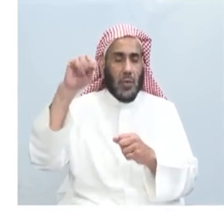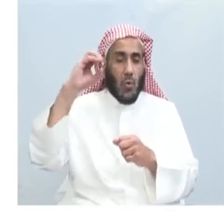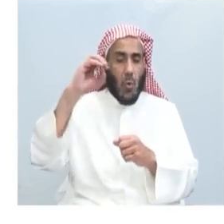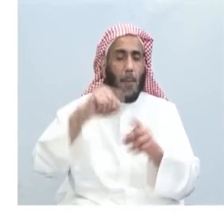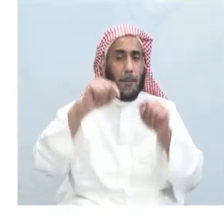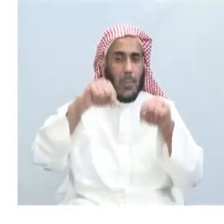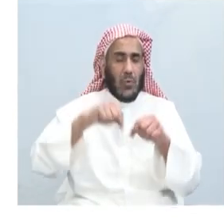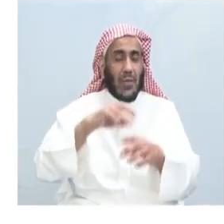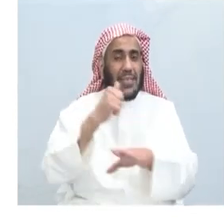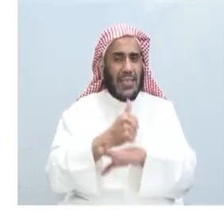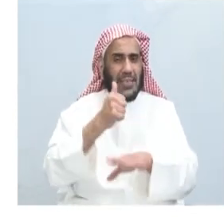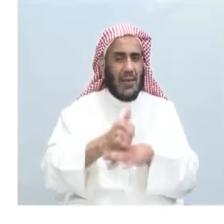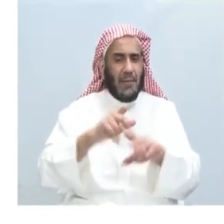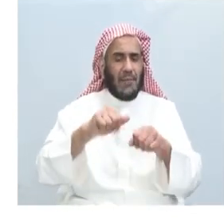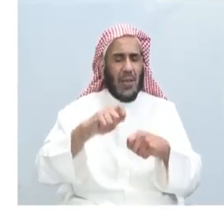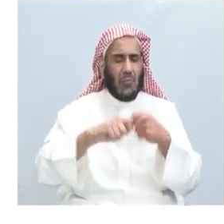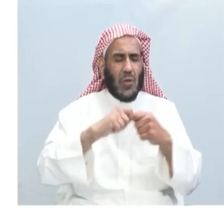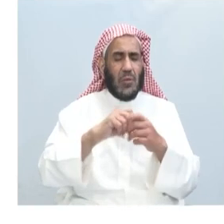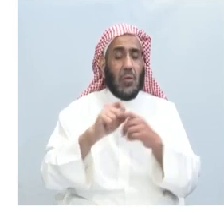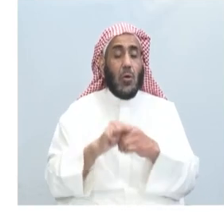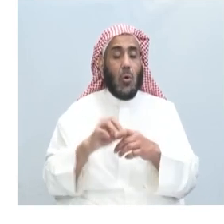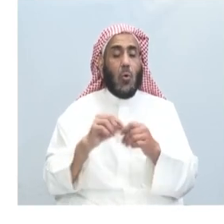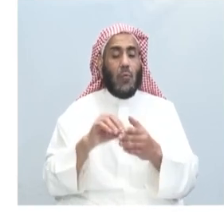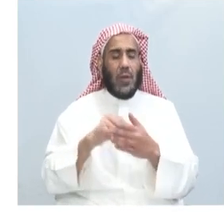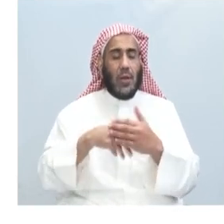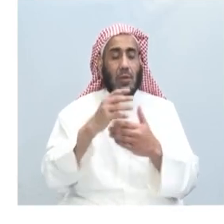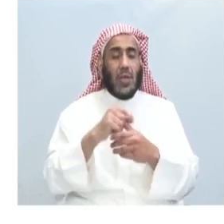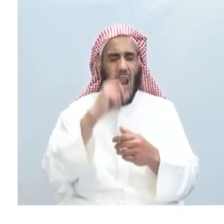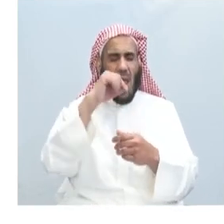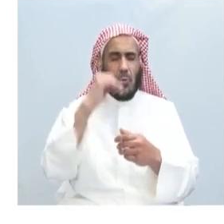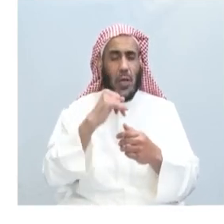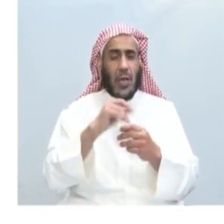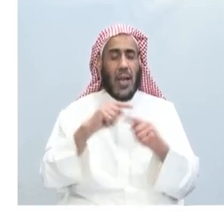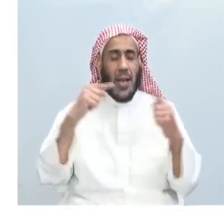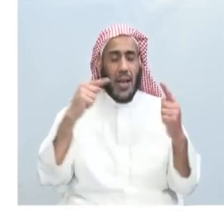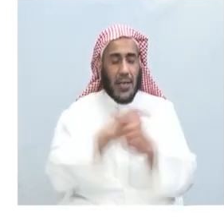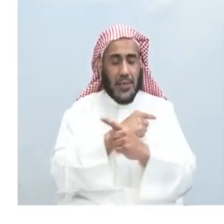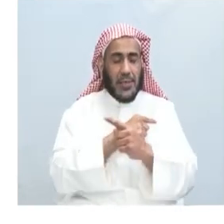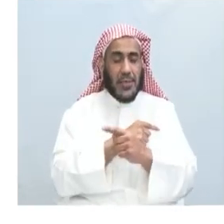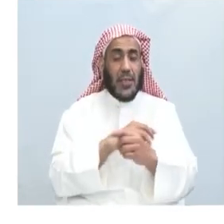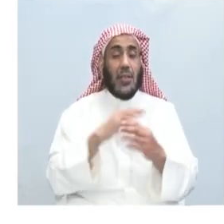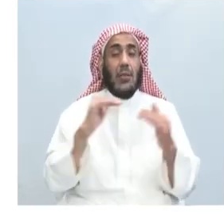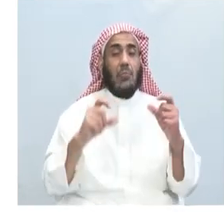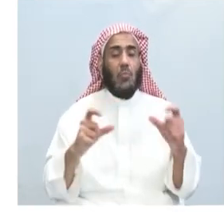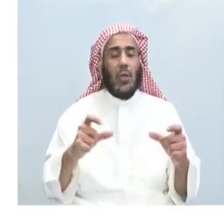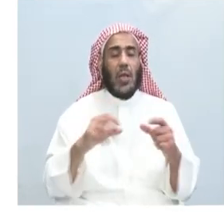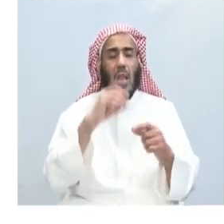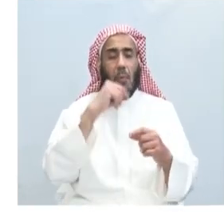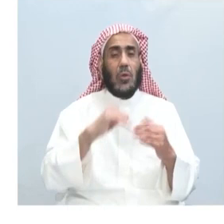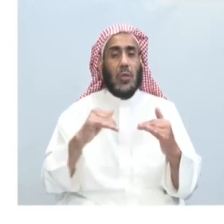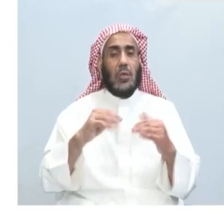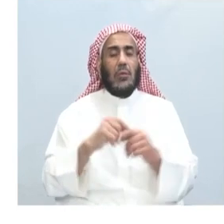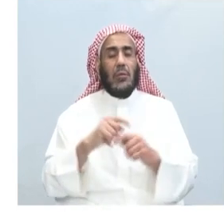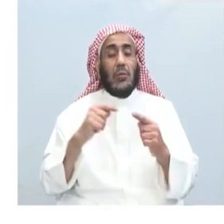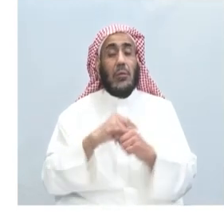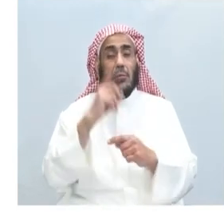موجود اساسا في المتفاعلات وهنا في النواتج اذا لابد ان نعكس هذه المعادله لابد ان نعكس هذه